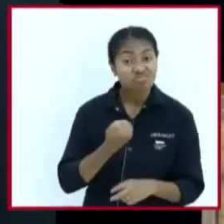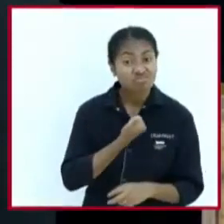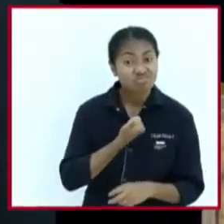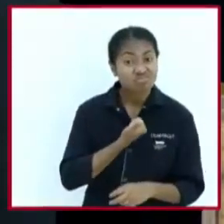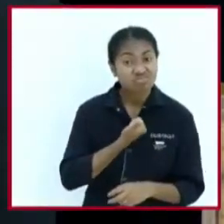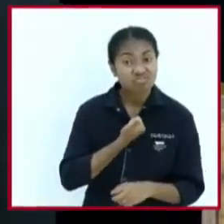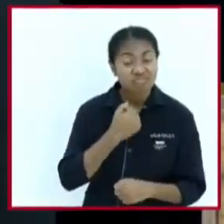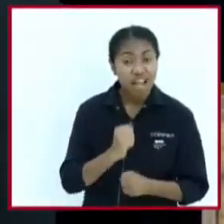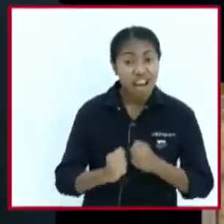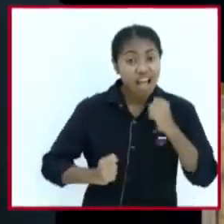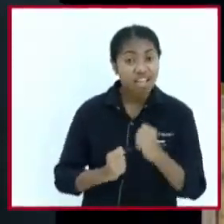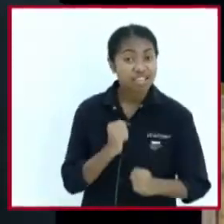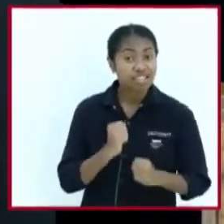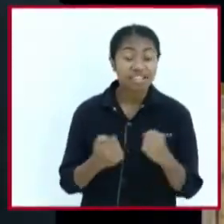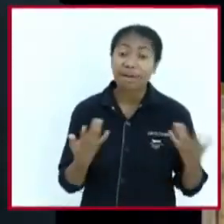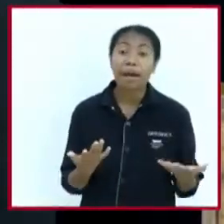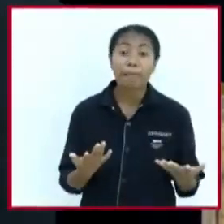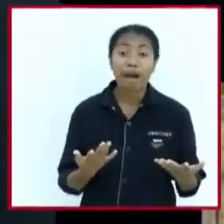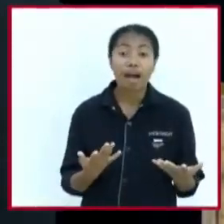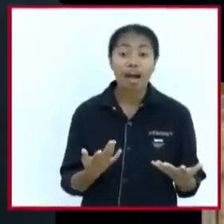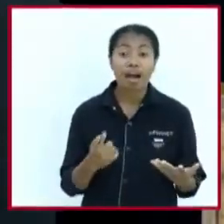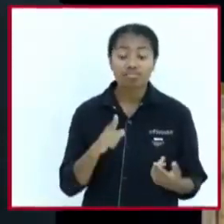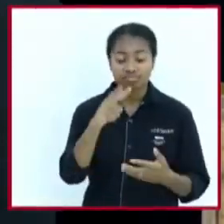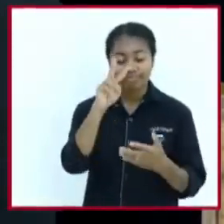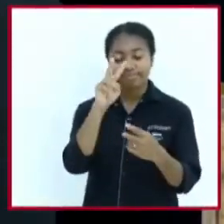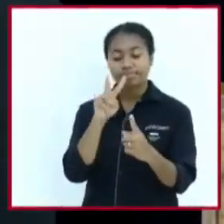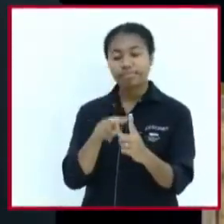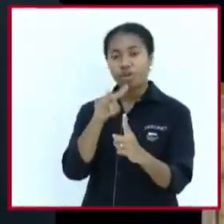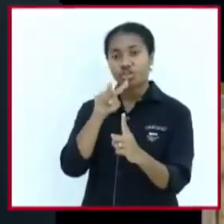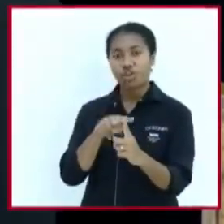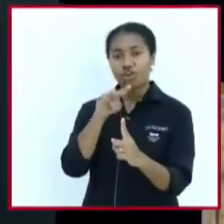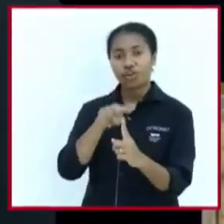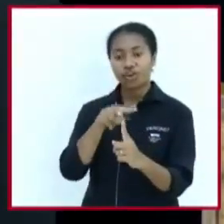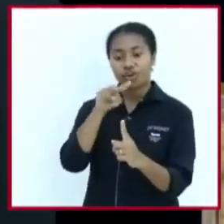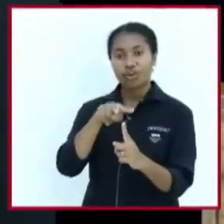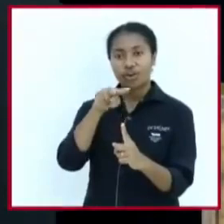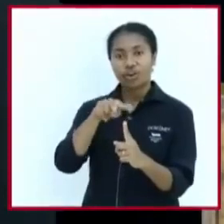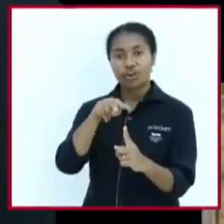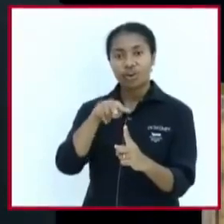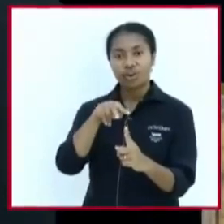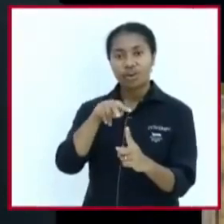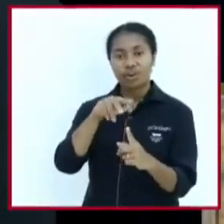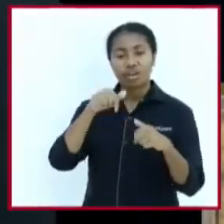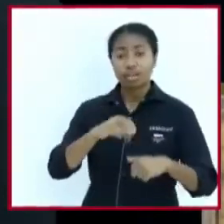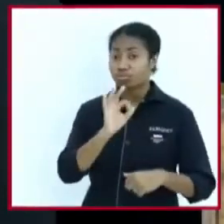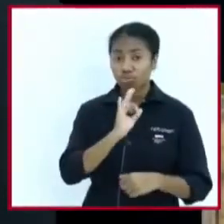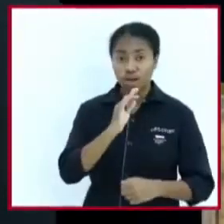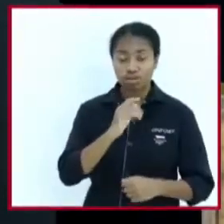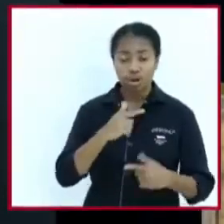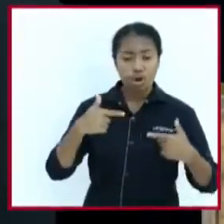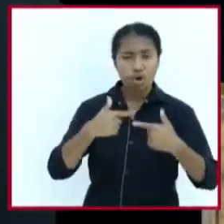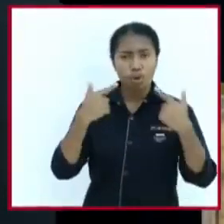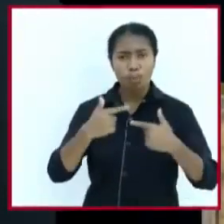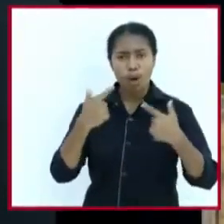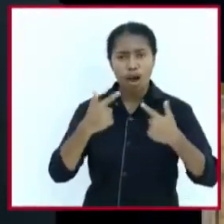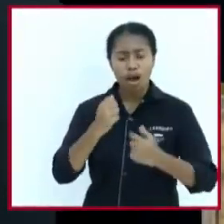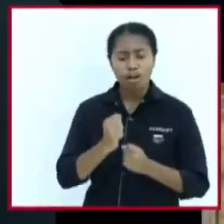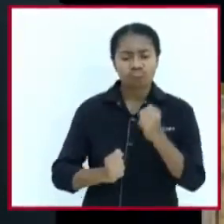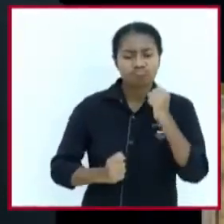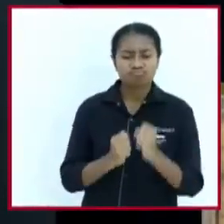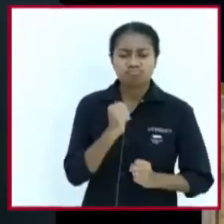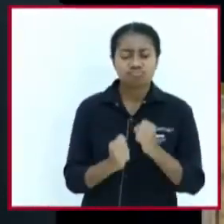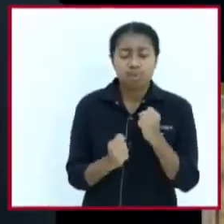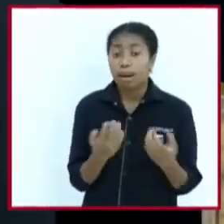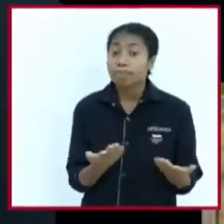Hai lari karena mereka sedang menyaksikan karena ini bukan lomba lari biasa Hai